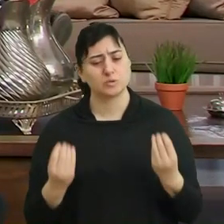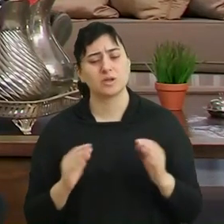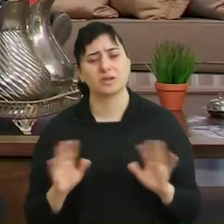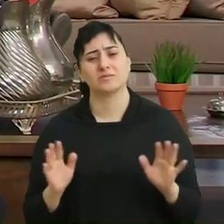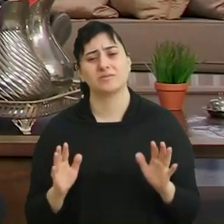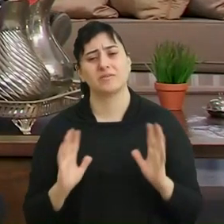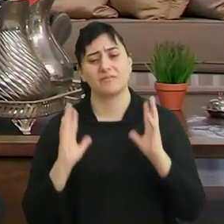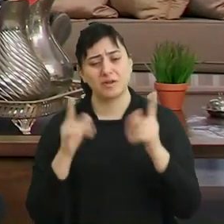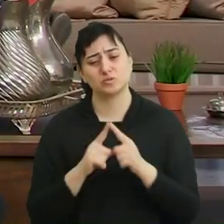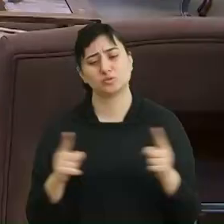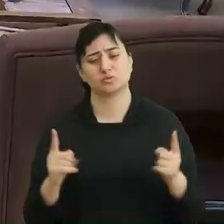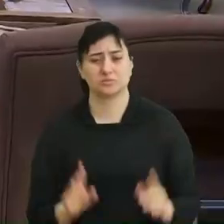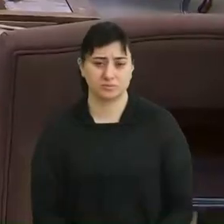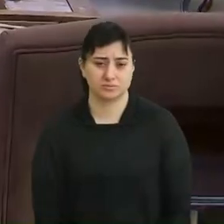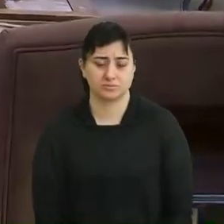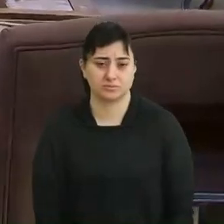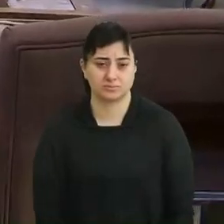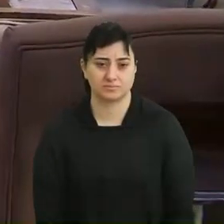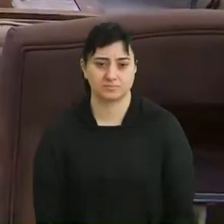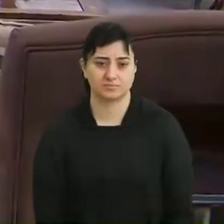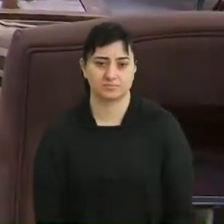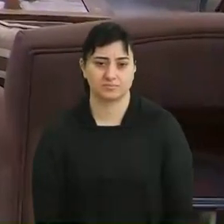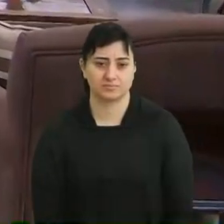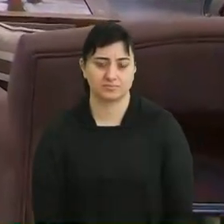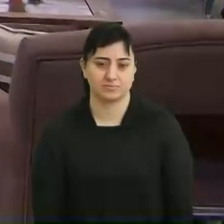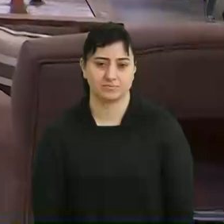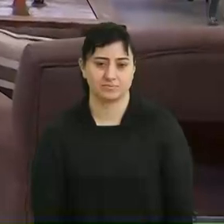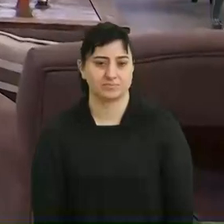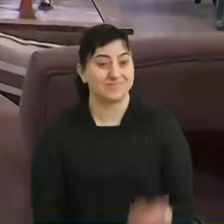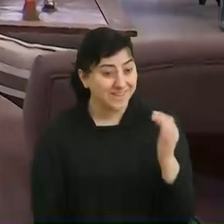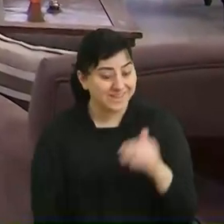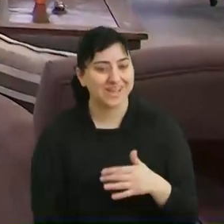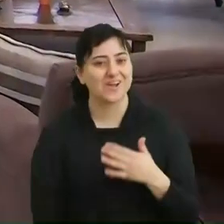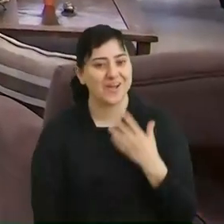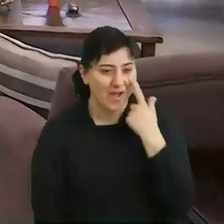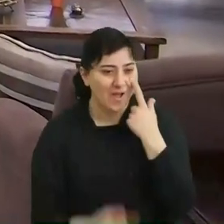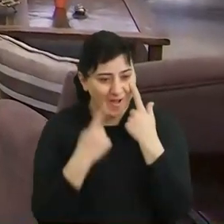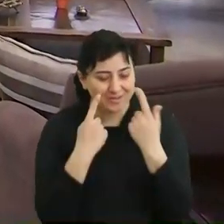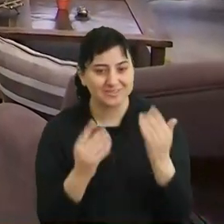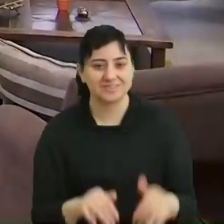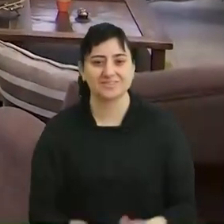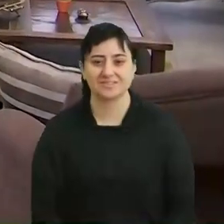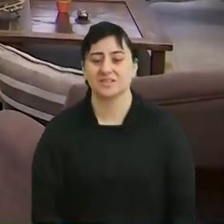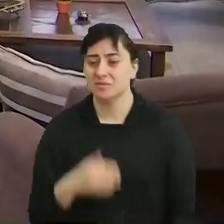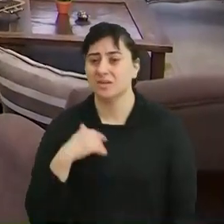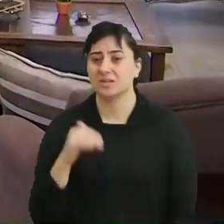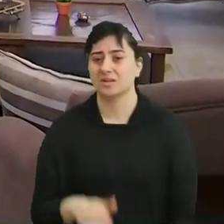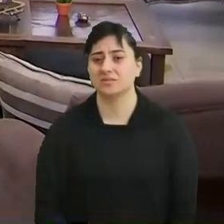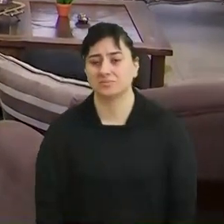tamam ama biraz fazla uzamadı mı bu? Aa Sarpçıkım hayatım sen mi geldin canım? Hoş geldin. Ha ben